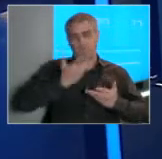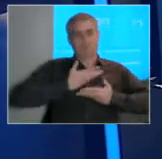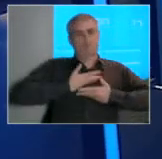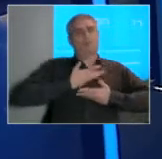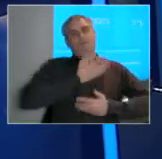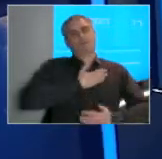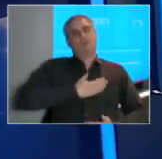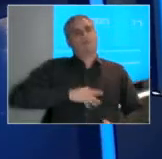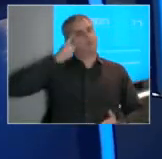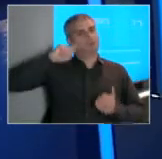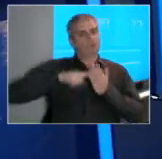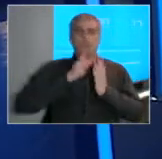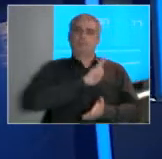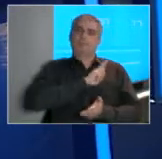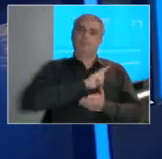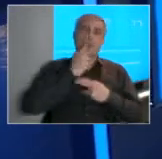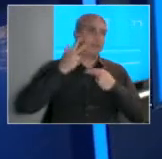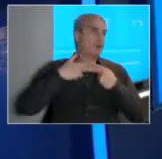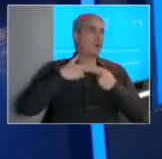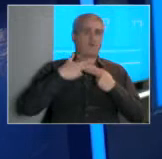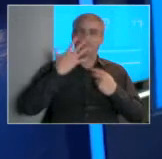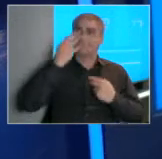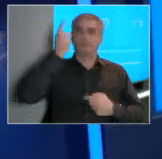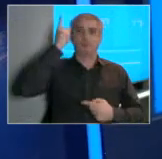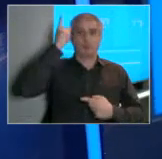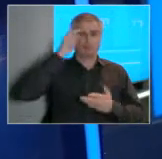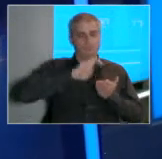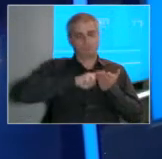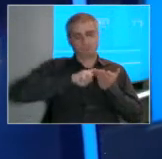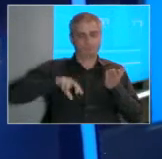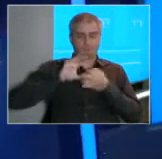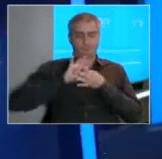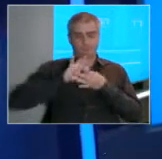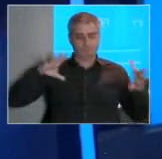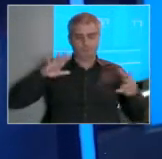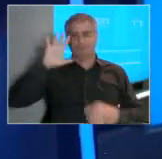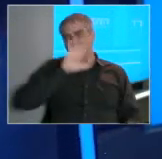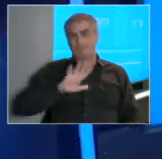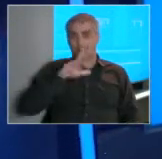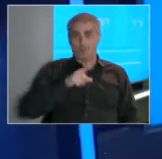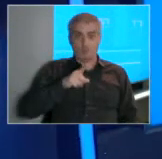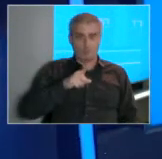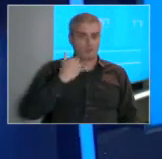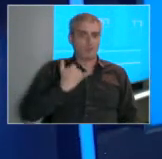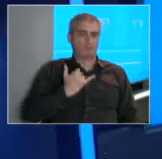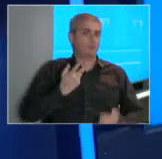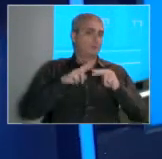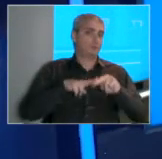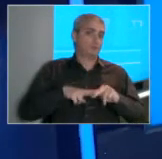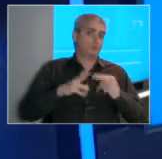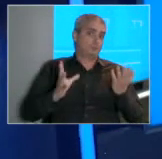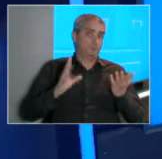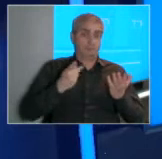את מבוקשם. בריטניה, אחרי קרוב ליובל שנים, מתנתקת מהאיחוד האירופי. עכשיו נותר,